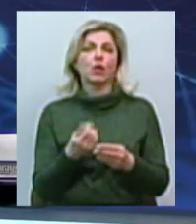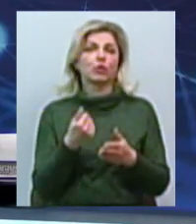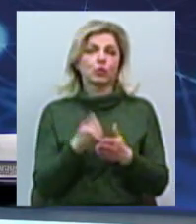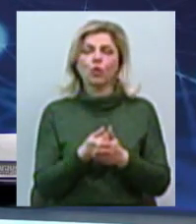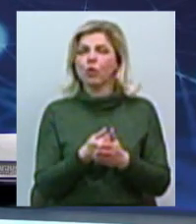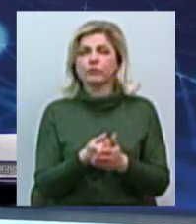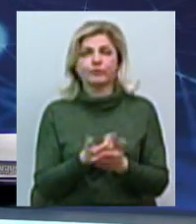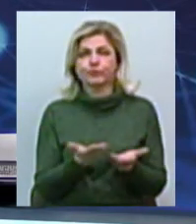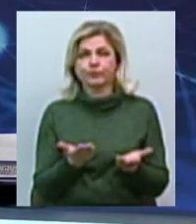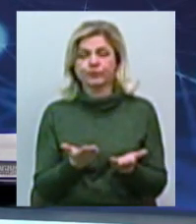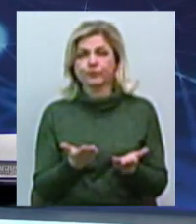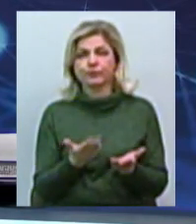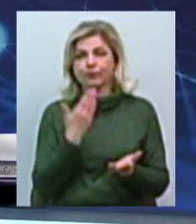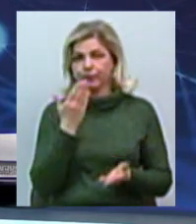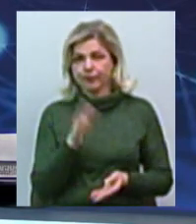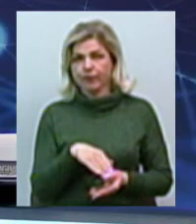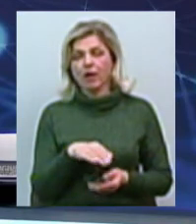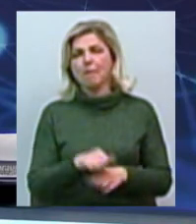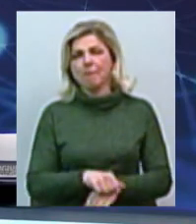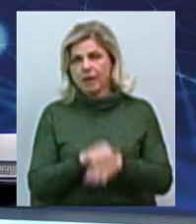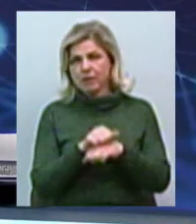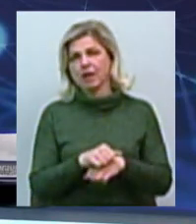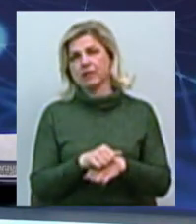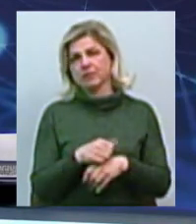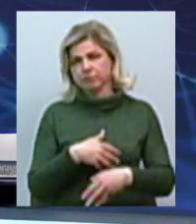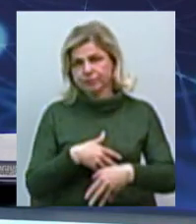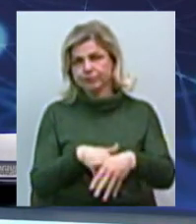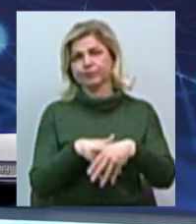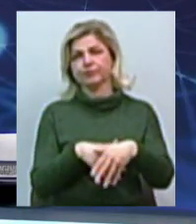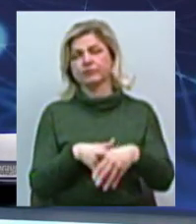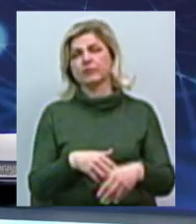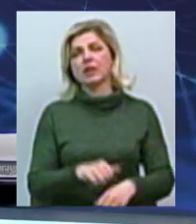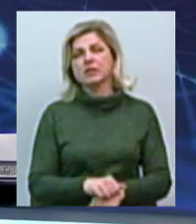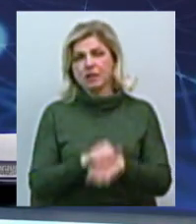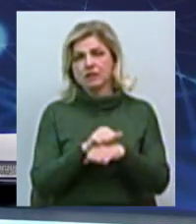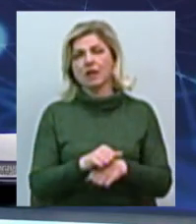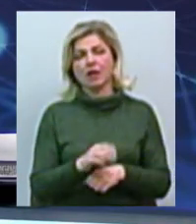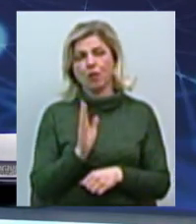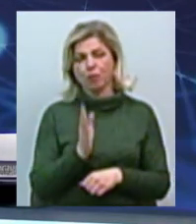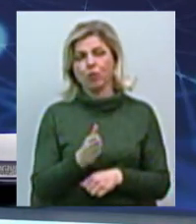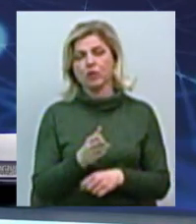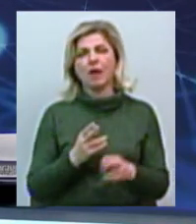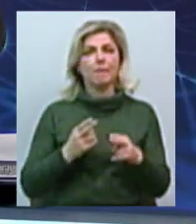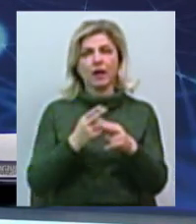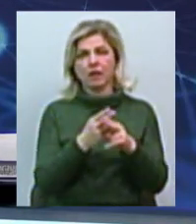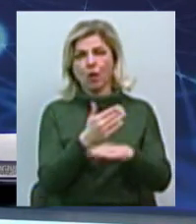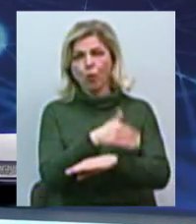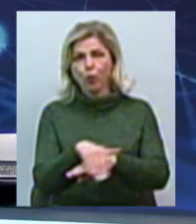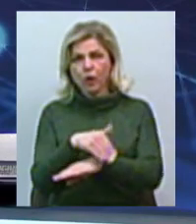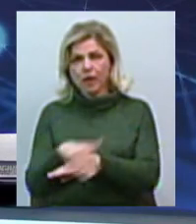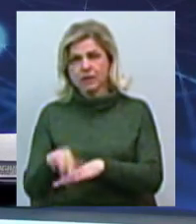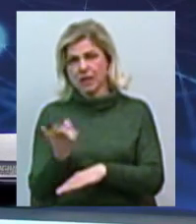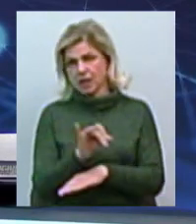мір. Тобто це мітинги, демонстрації, страйки, перекриття вулиць